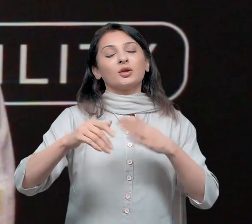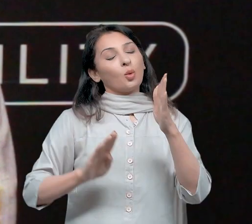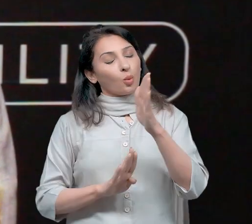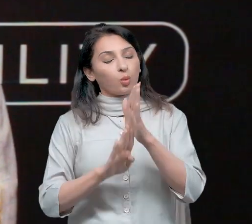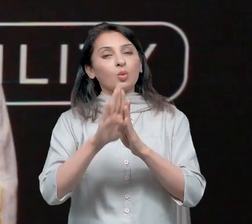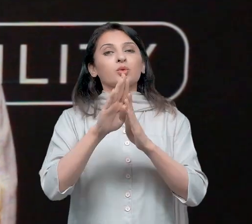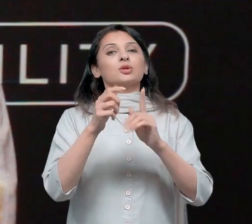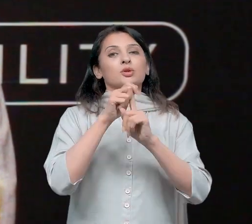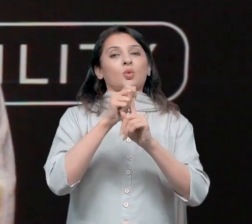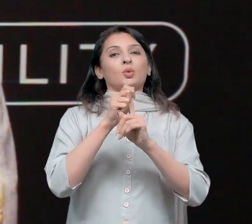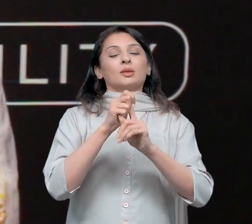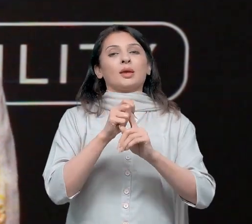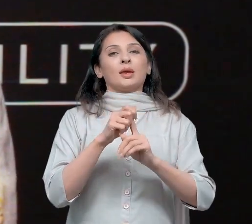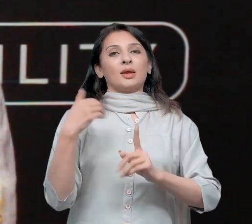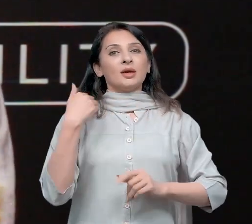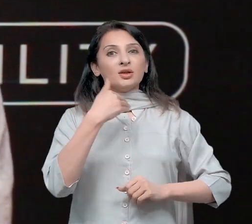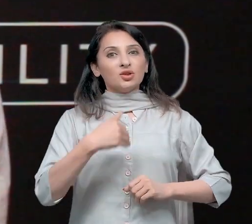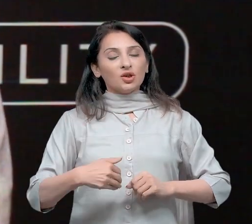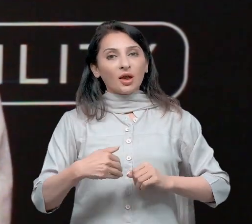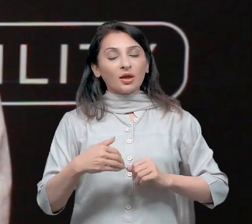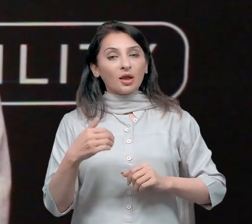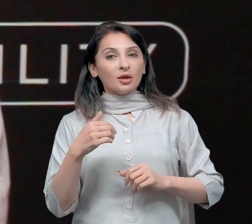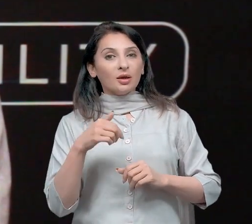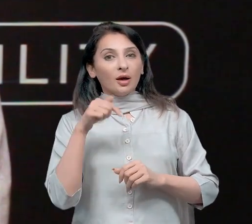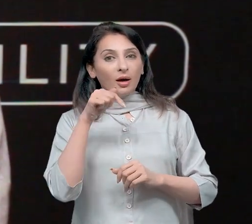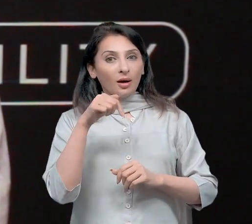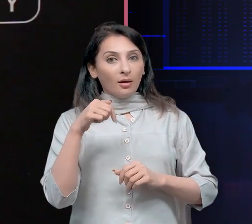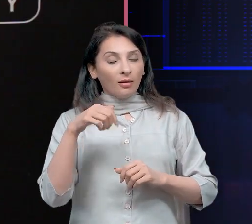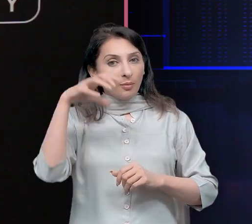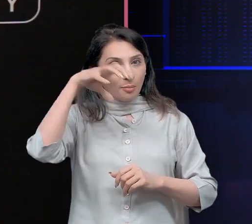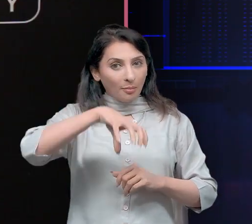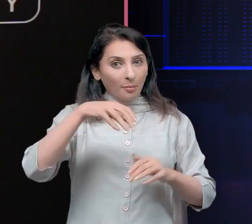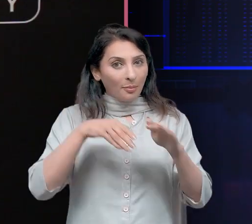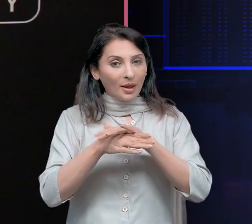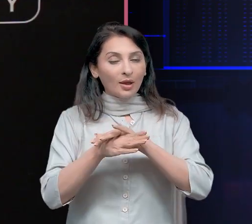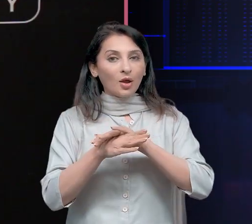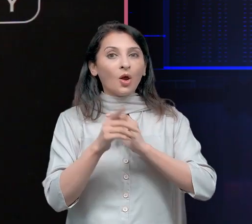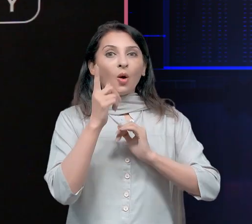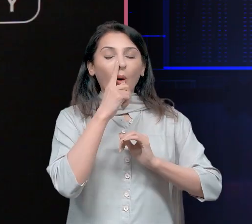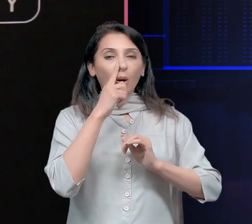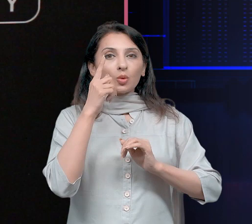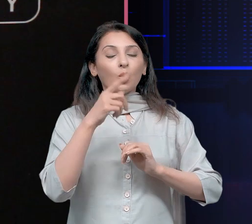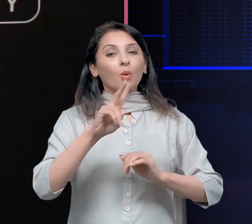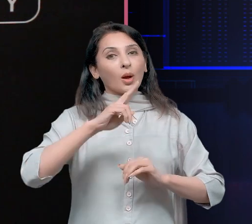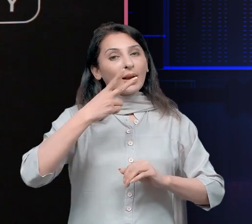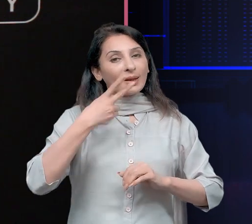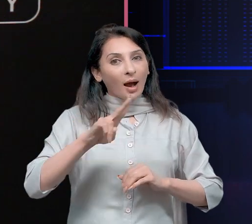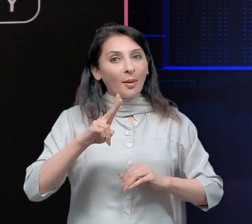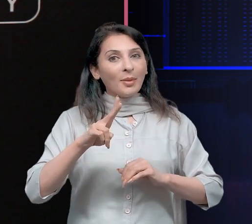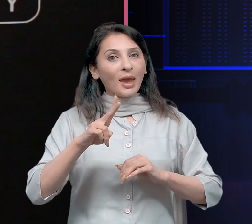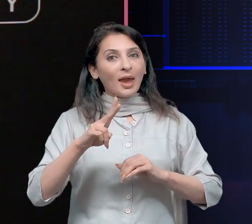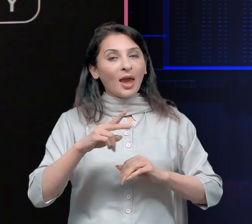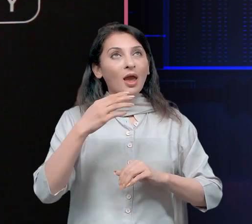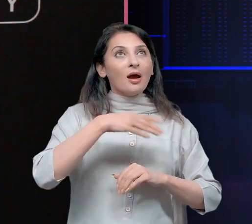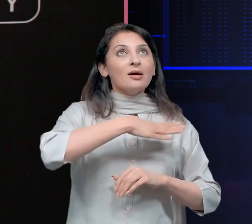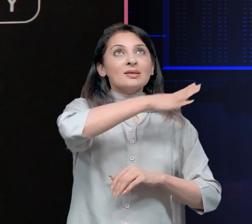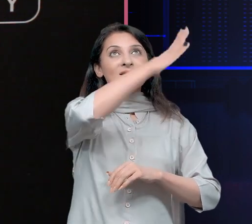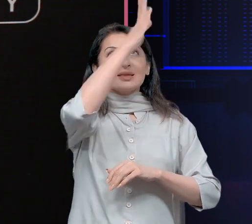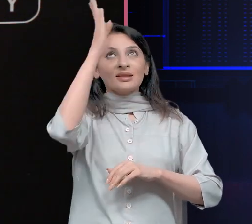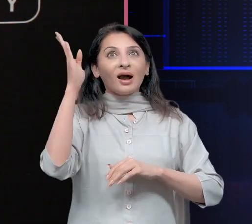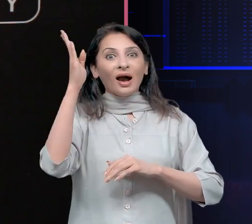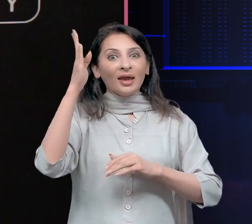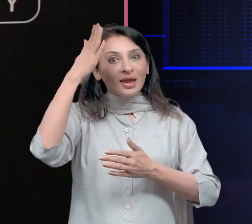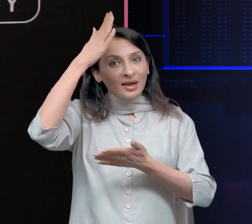चाइना में वो औरतों को हाफ ऑफ द स्काई कहा जाता है। अब अमूमन तौर पे लोगों के दिमाग में आइडिया है कि